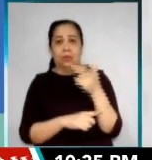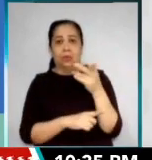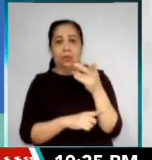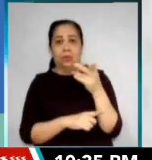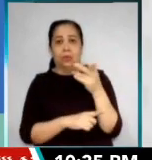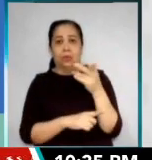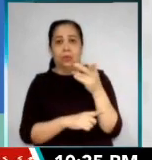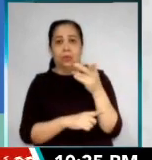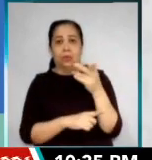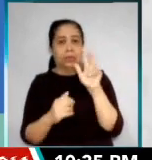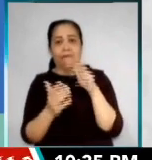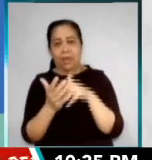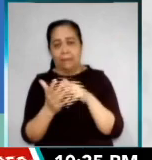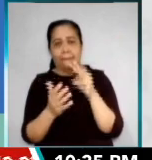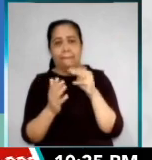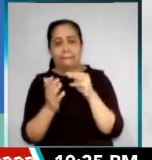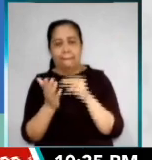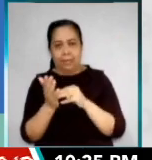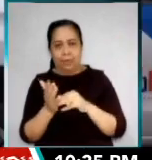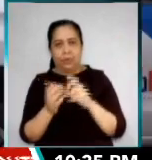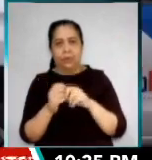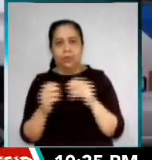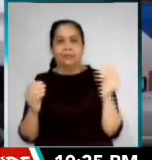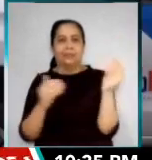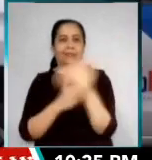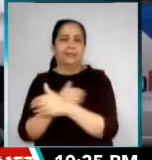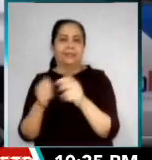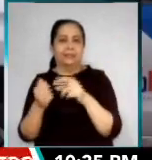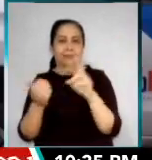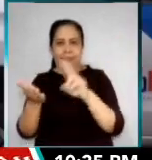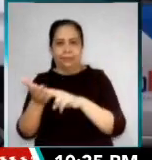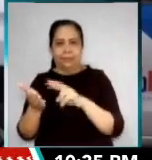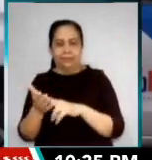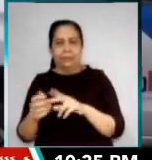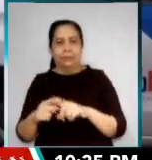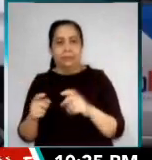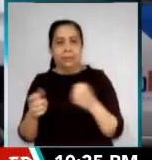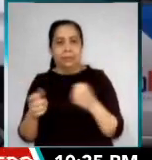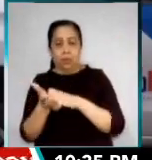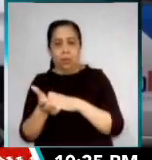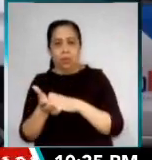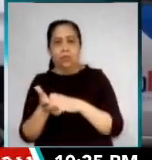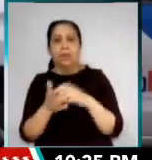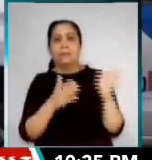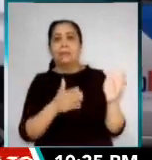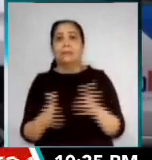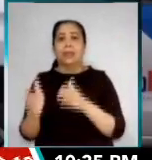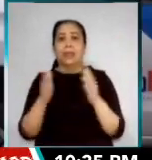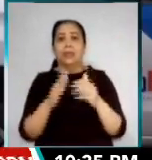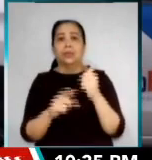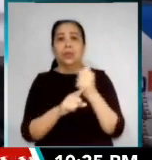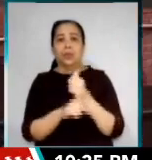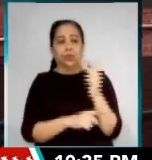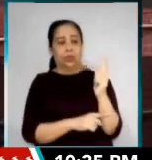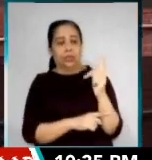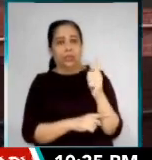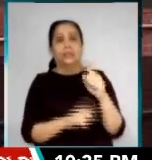nga ang mga nagpalista sa advanced registration. At ang balak ng mga opisyal ng DepEd sa August 23 nang simula ng school